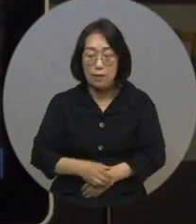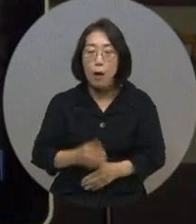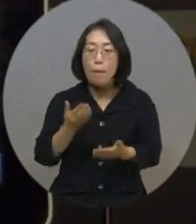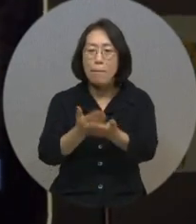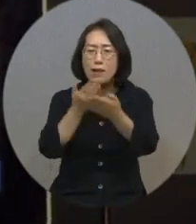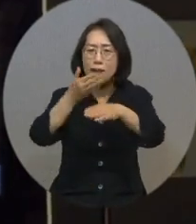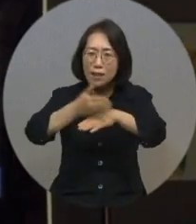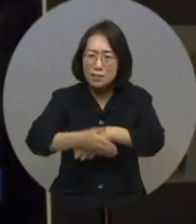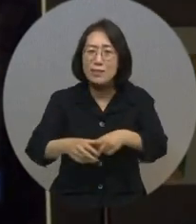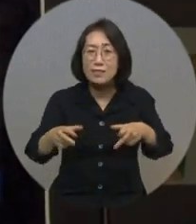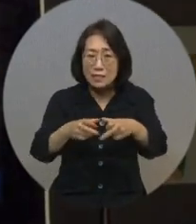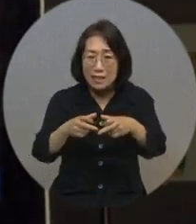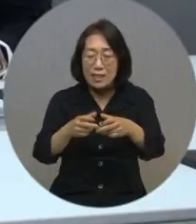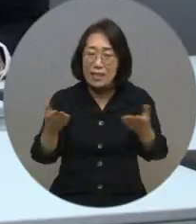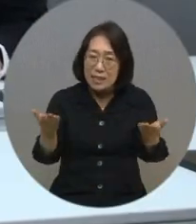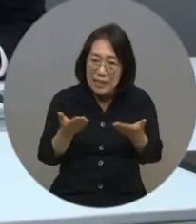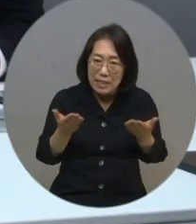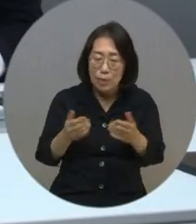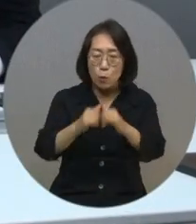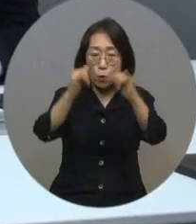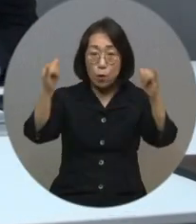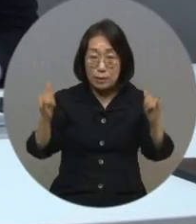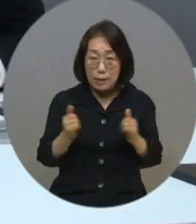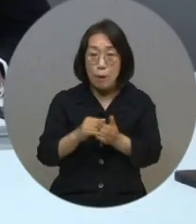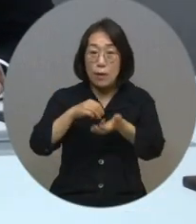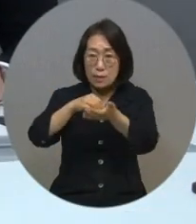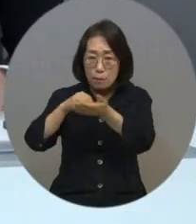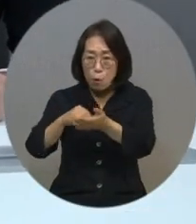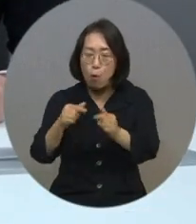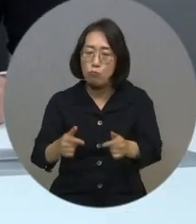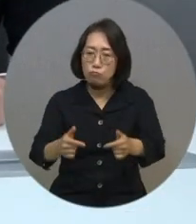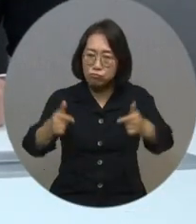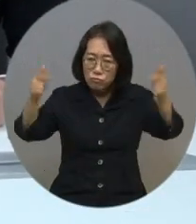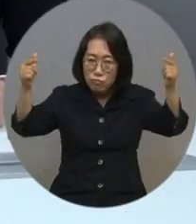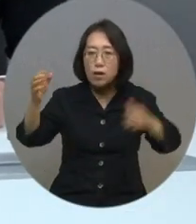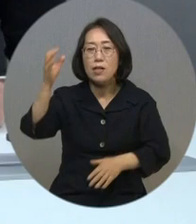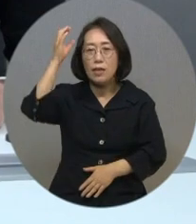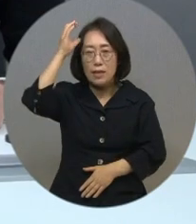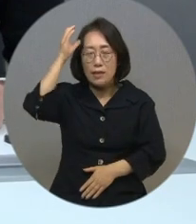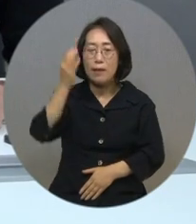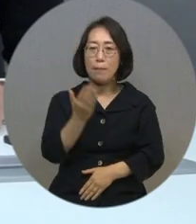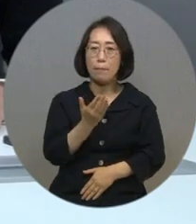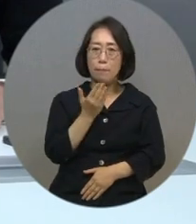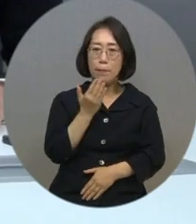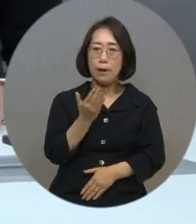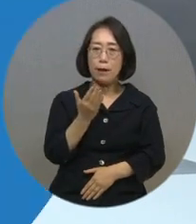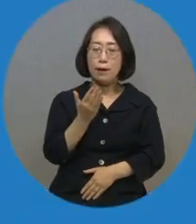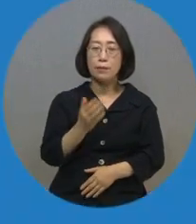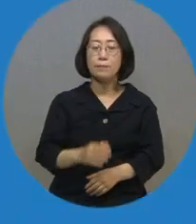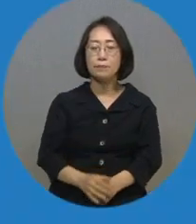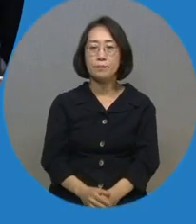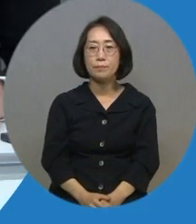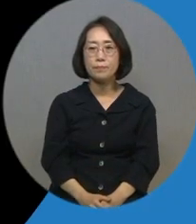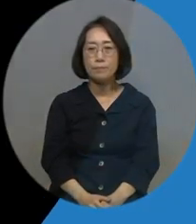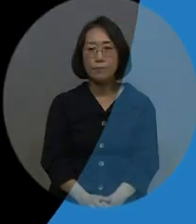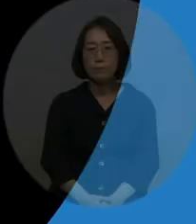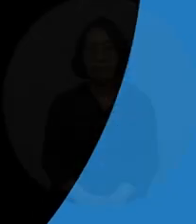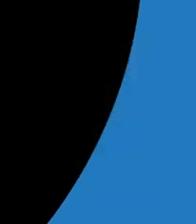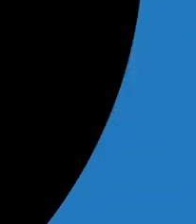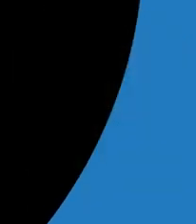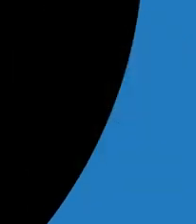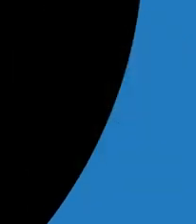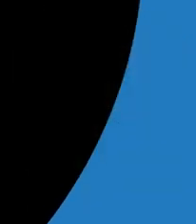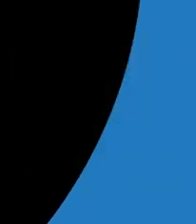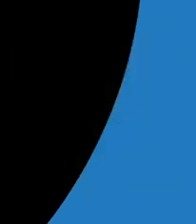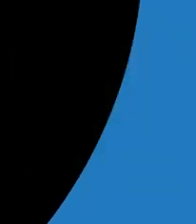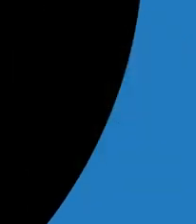발달장애인의 직업생활과 사회참여의 확대를 기대할 수 있게 되었습니다. 복지TV 경기방송 정우선입니다.